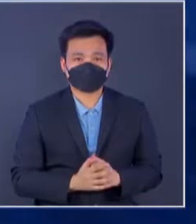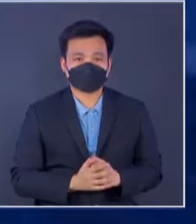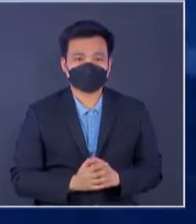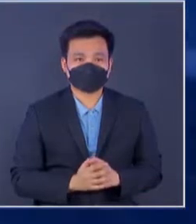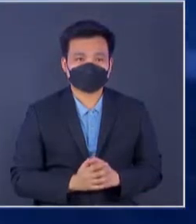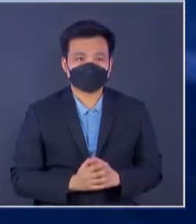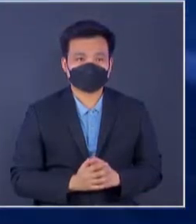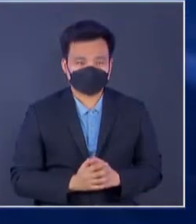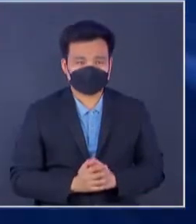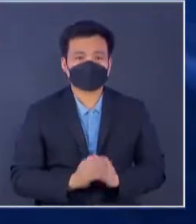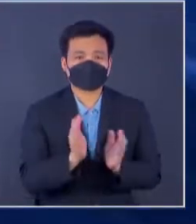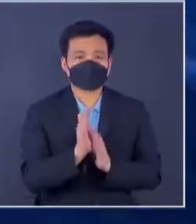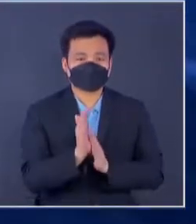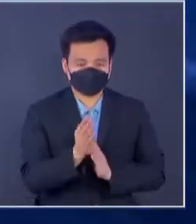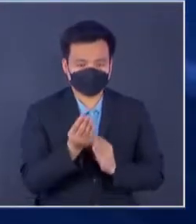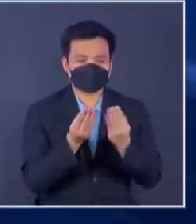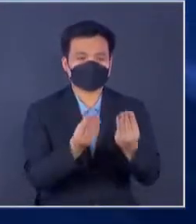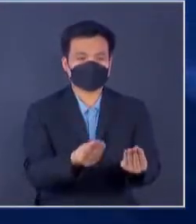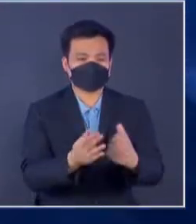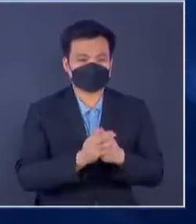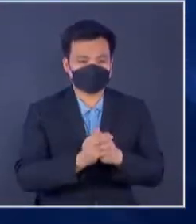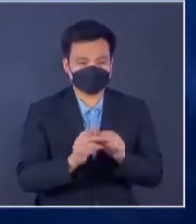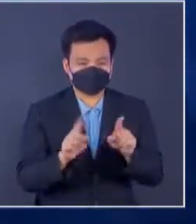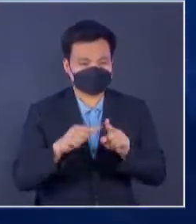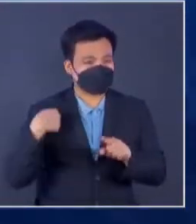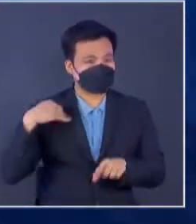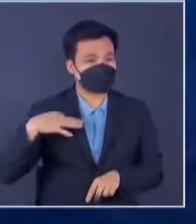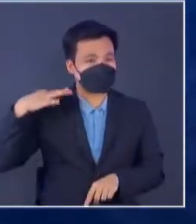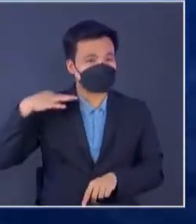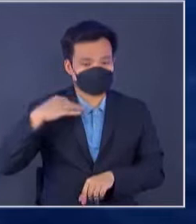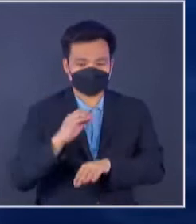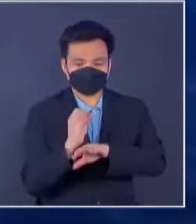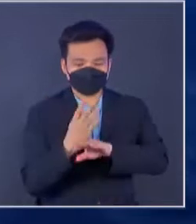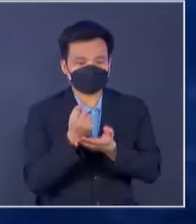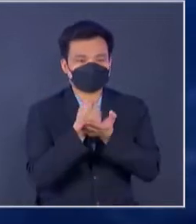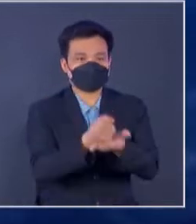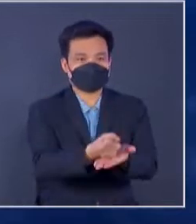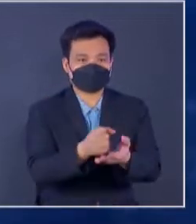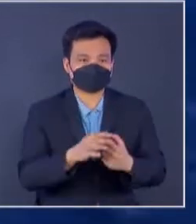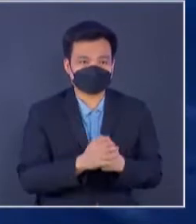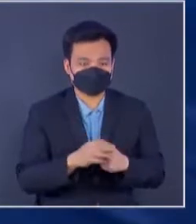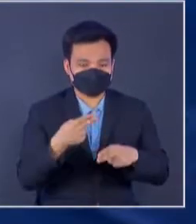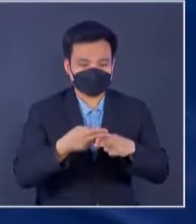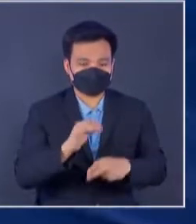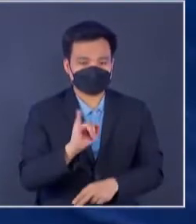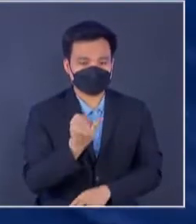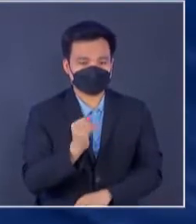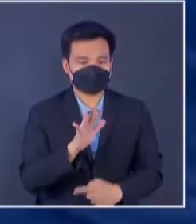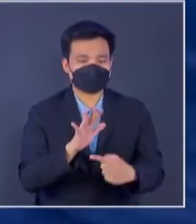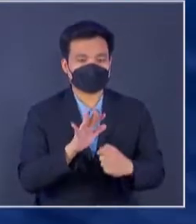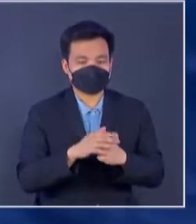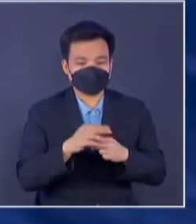ฮะเนี่ยต้องชื่นชม อ ะฮะอาสากู้ภัยตัวน้อยครับอาสาจูเนียร์01นี่คือน้องน้ำโ